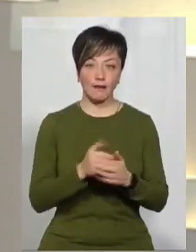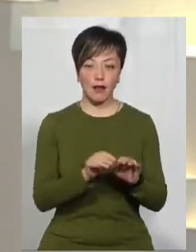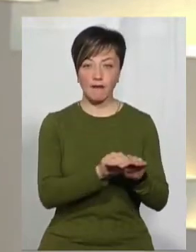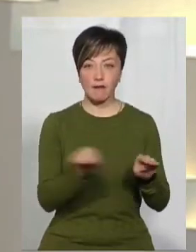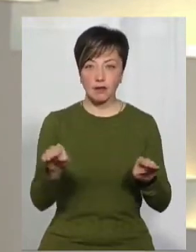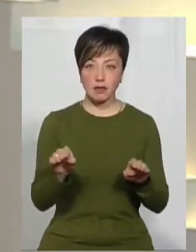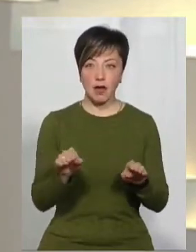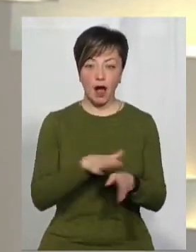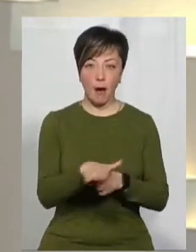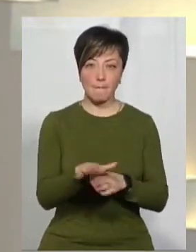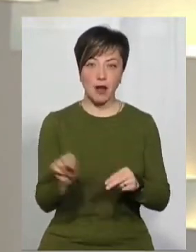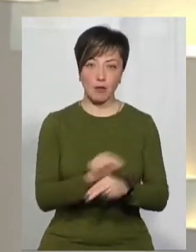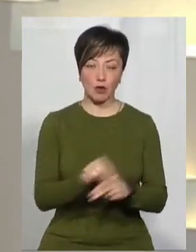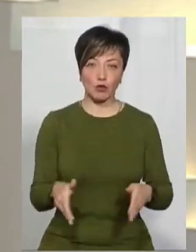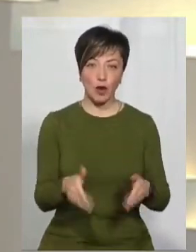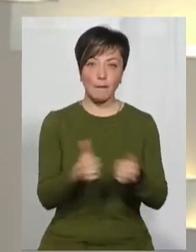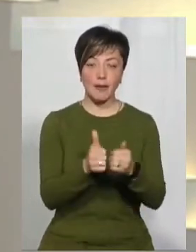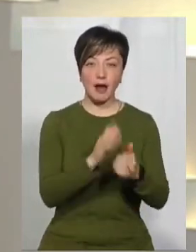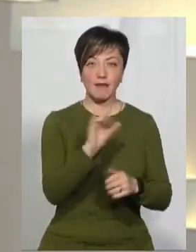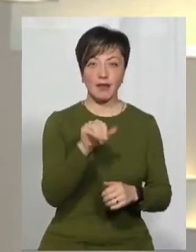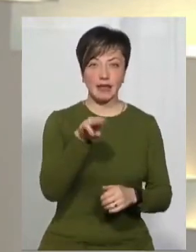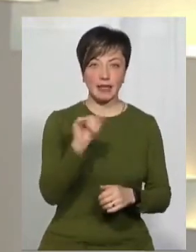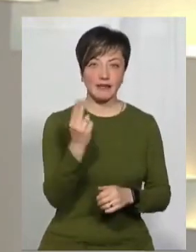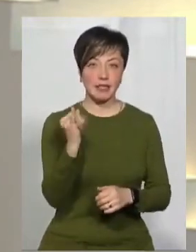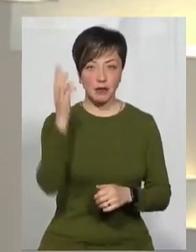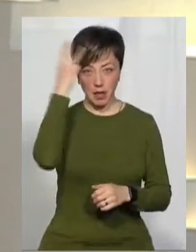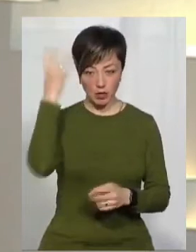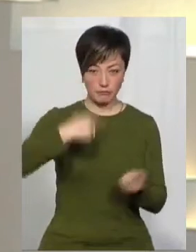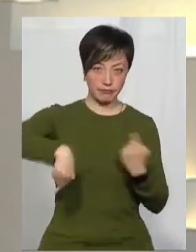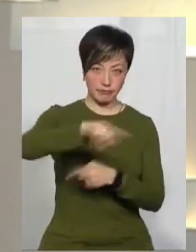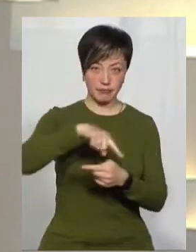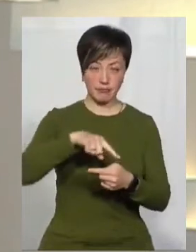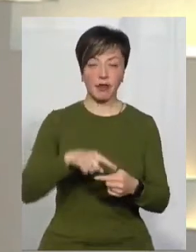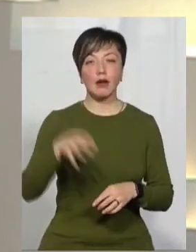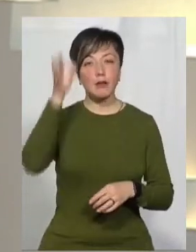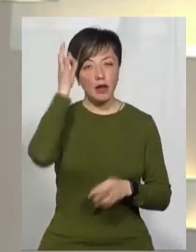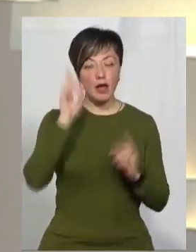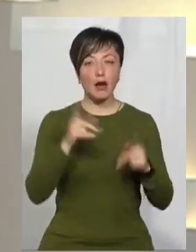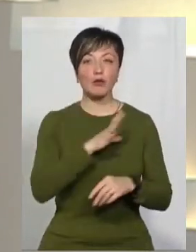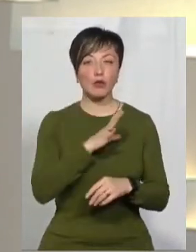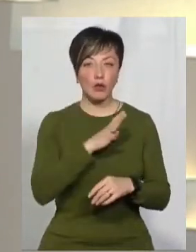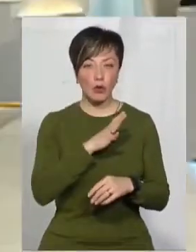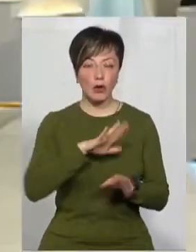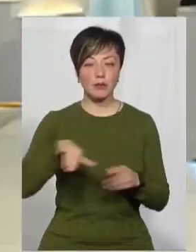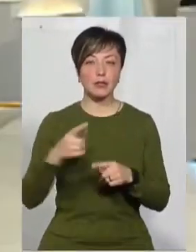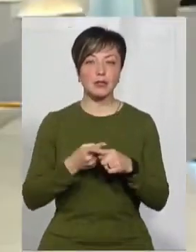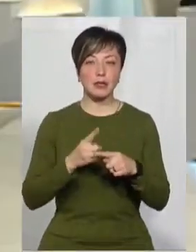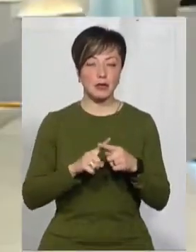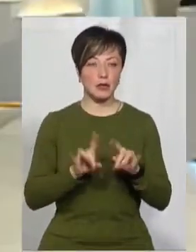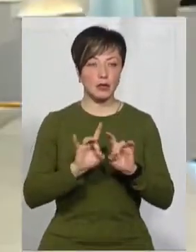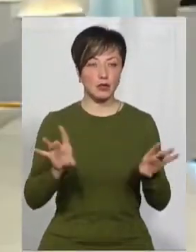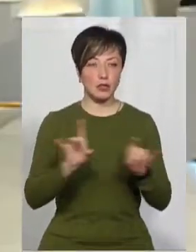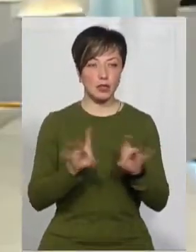фаза капремонтів доріг біля Вітівців і на Хмельницькій окружній. От пригадаємо, як це було, а після